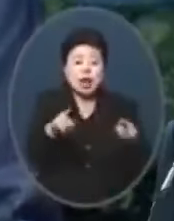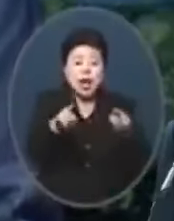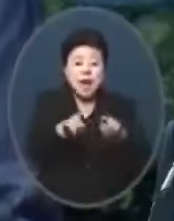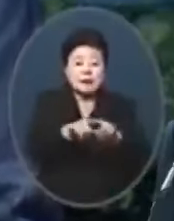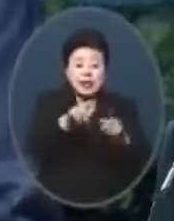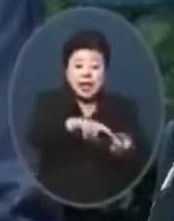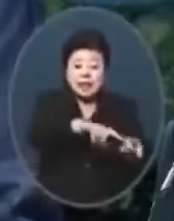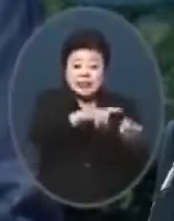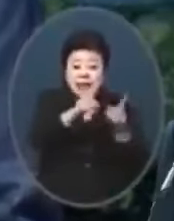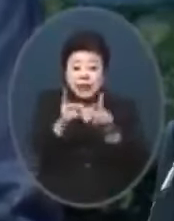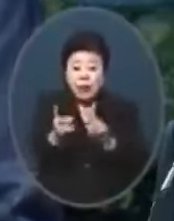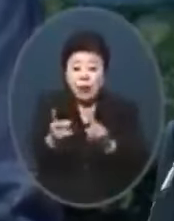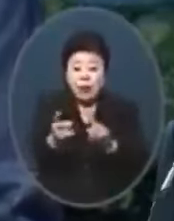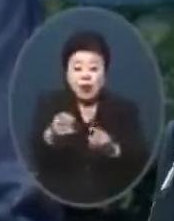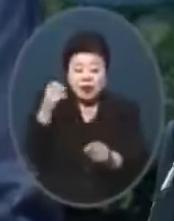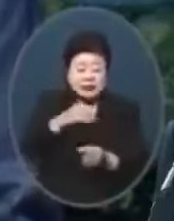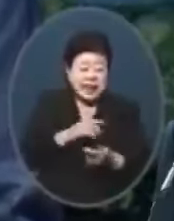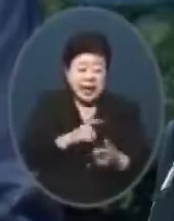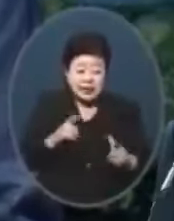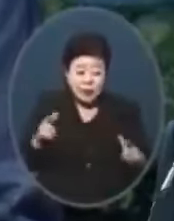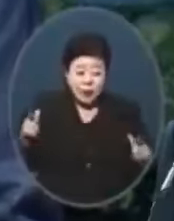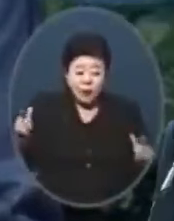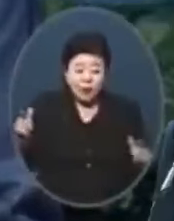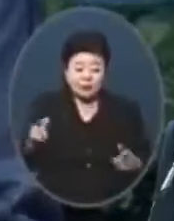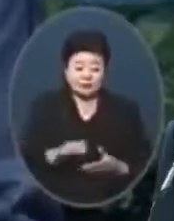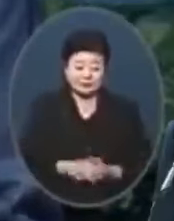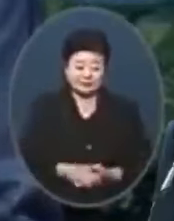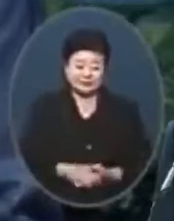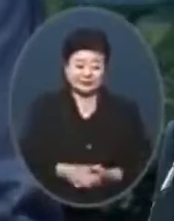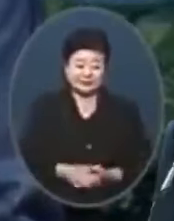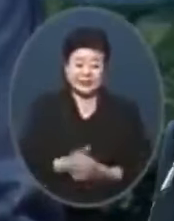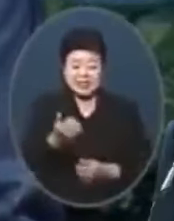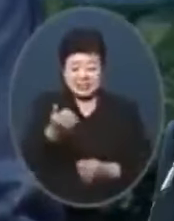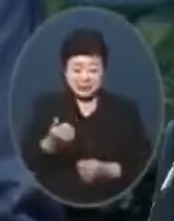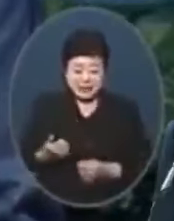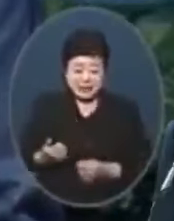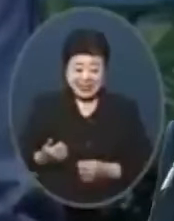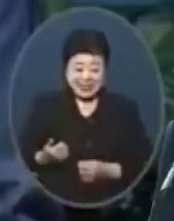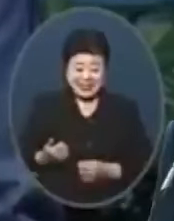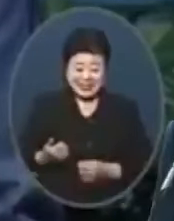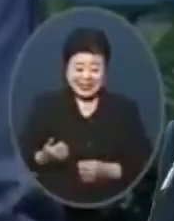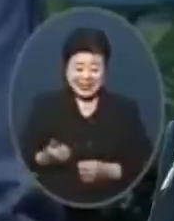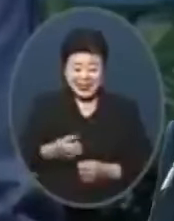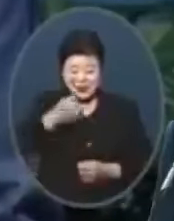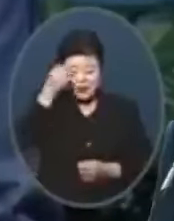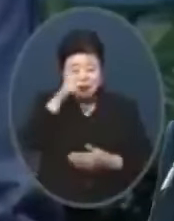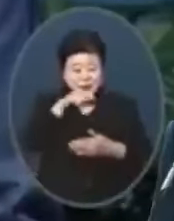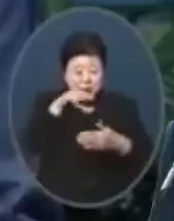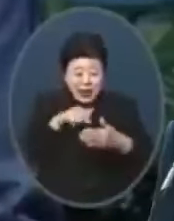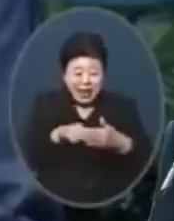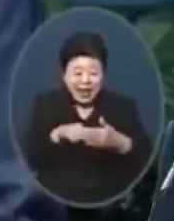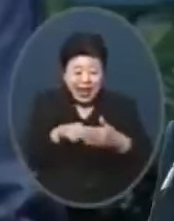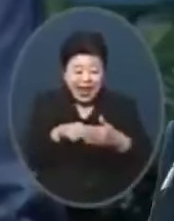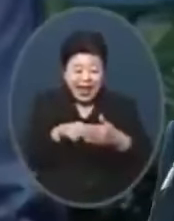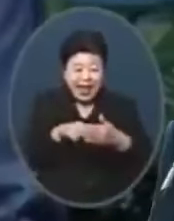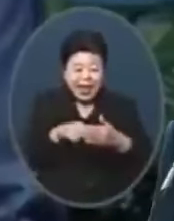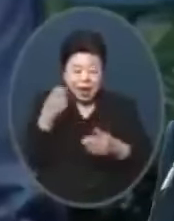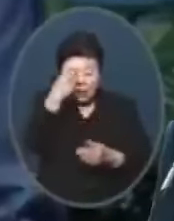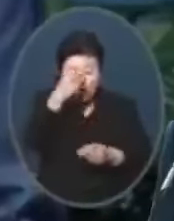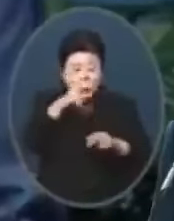살리시고 그냥 살리신 것이 아니라 이미 꿈속에 보는